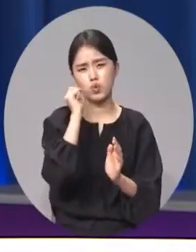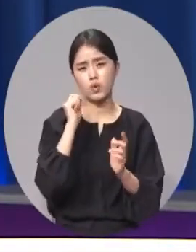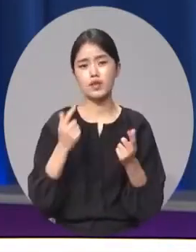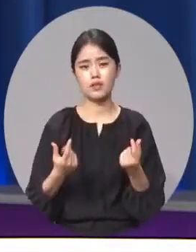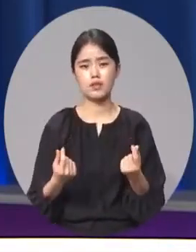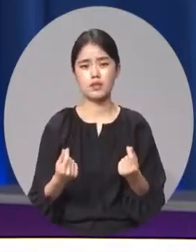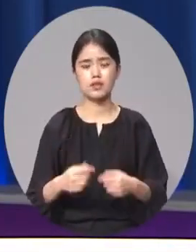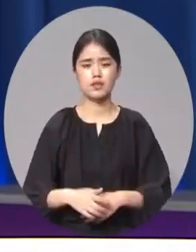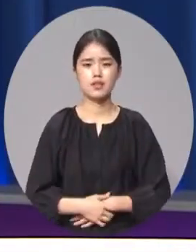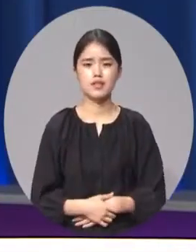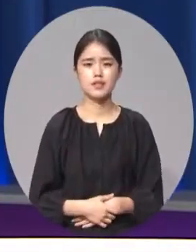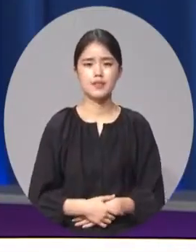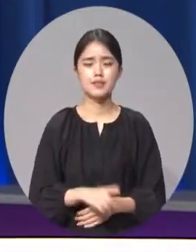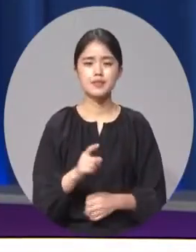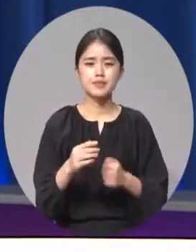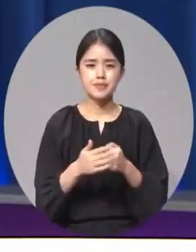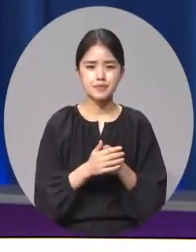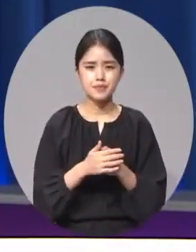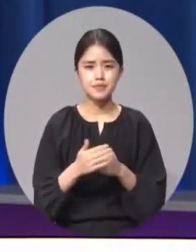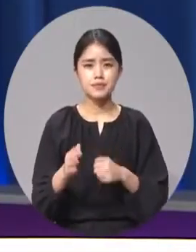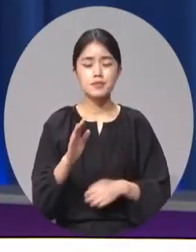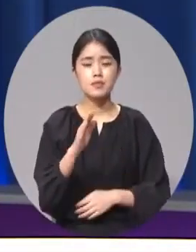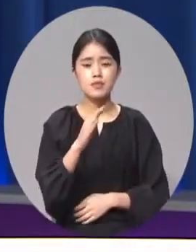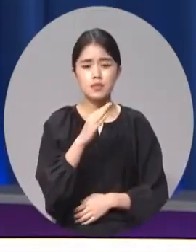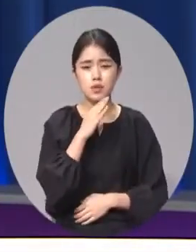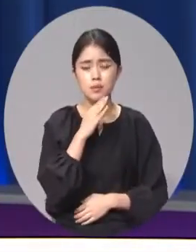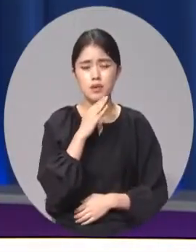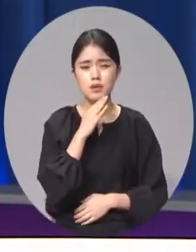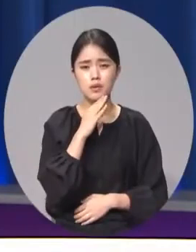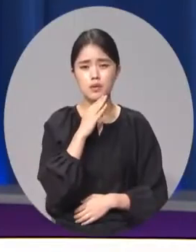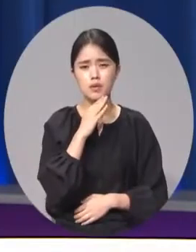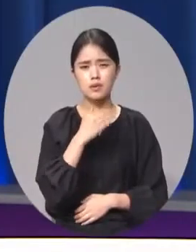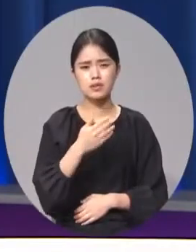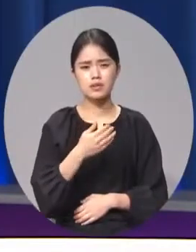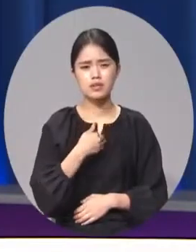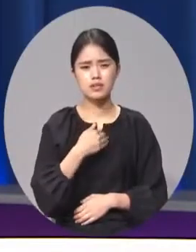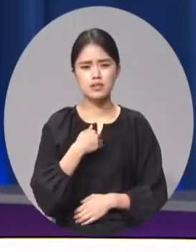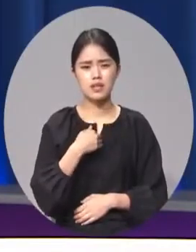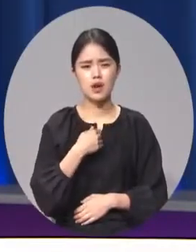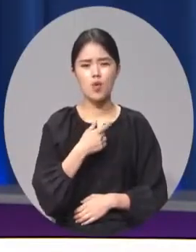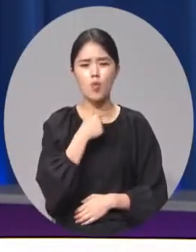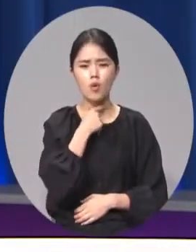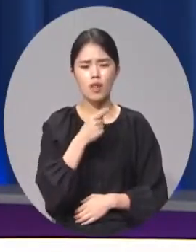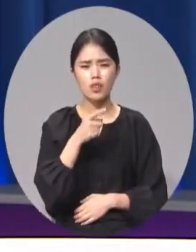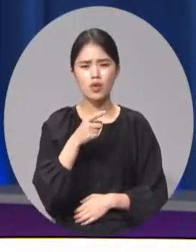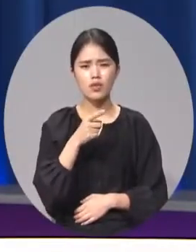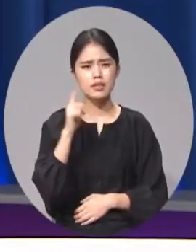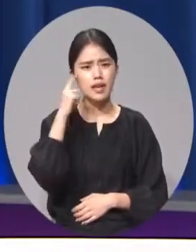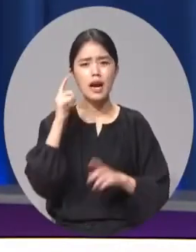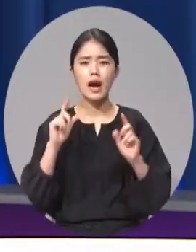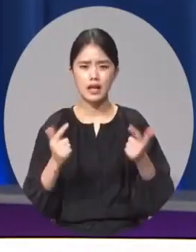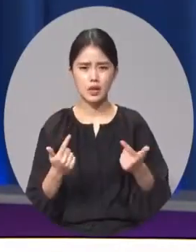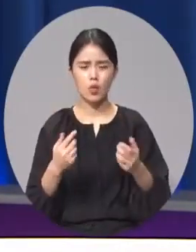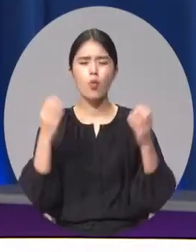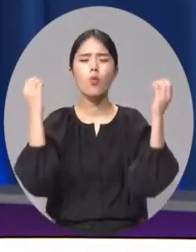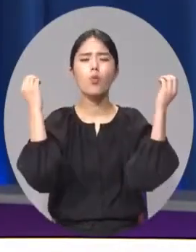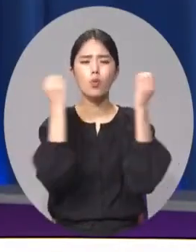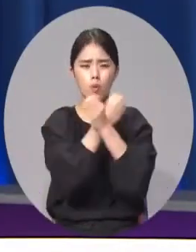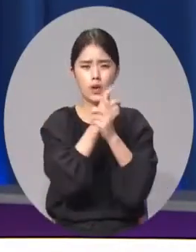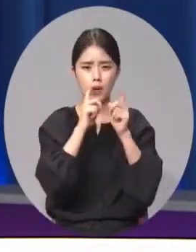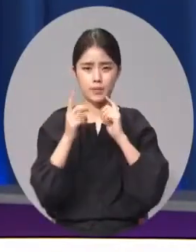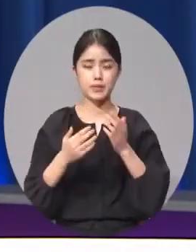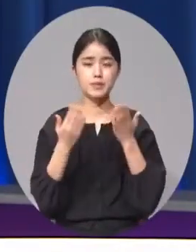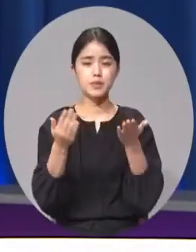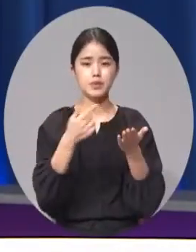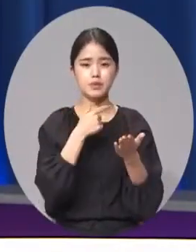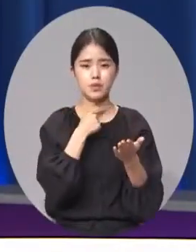같습니다 그래서 정말로 어제 의도는 그렇지 않았고 5회 c 라고 말씀드리고 싶고